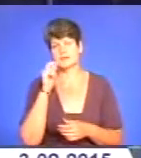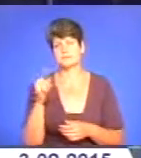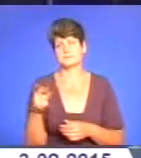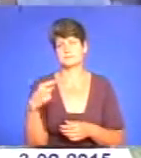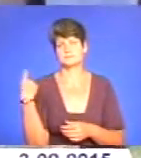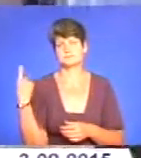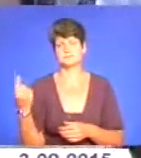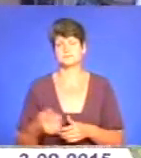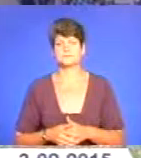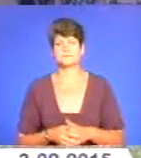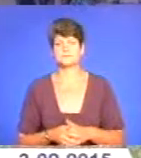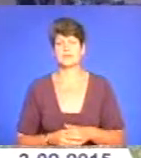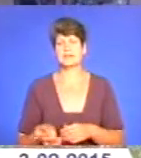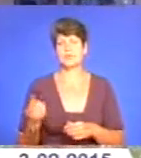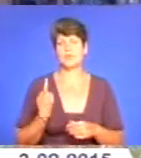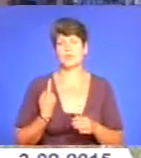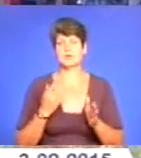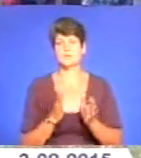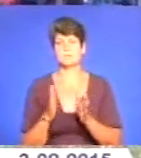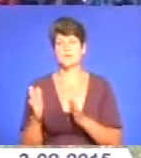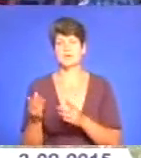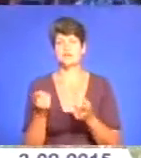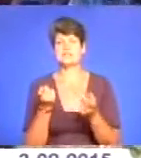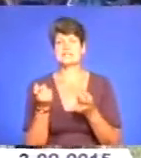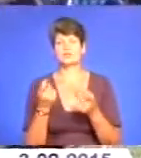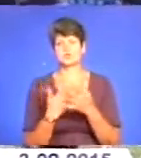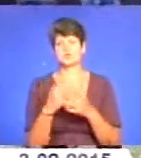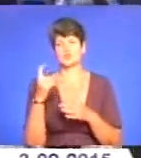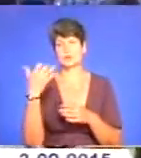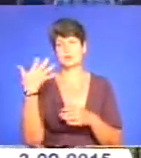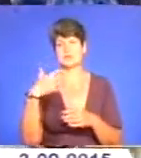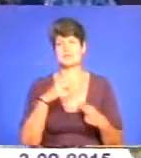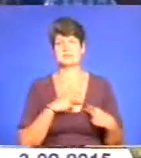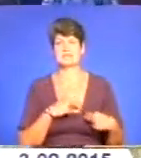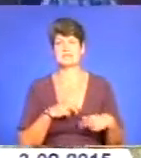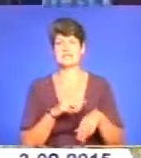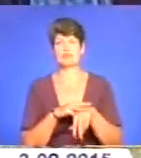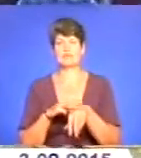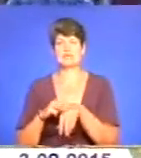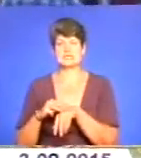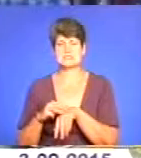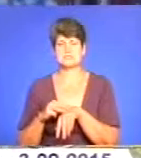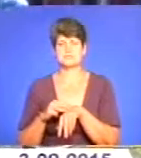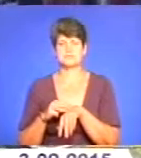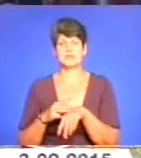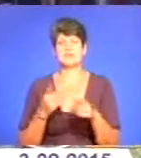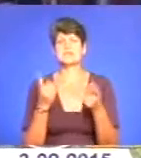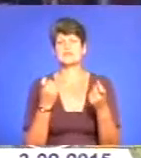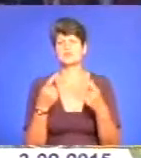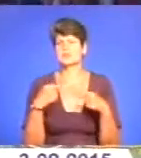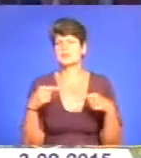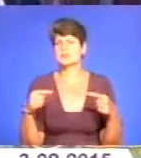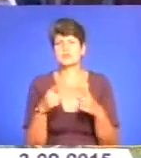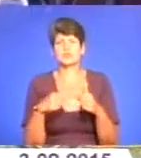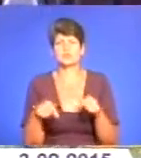області. На охороні громадського порядку залучено близько 150 працівників міліції, залучені різні